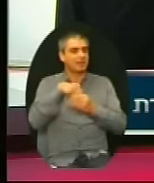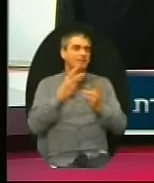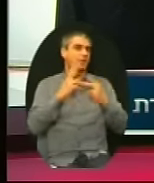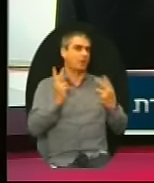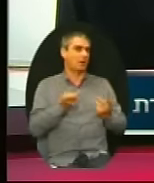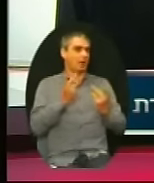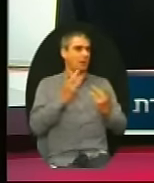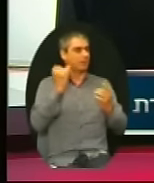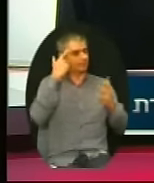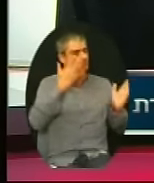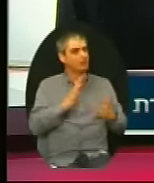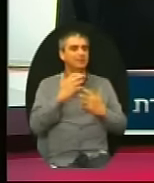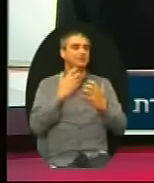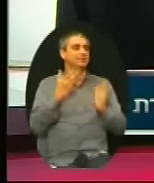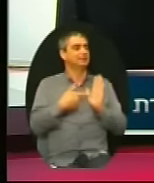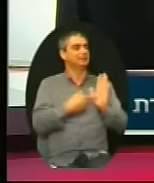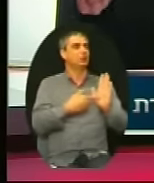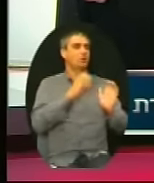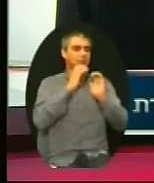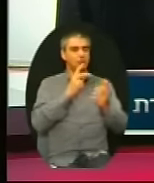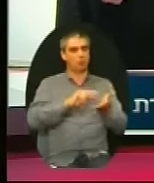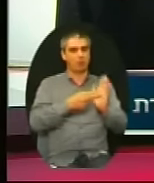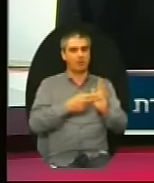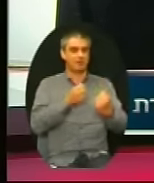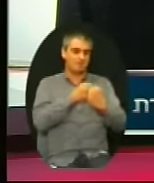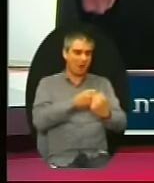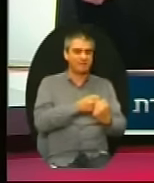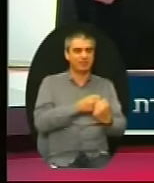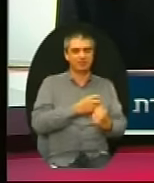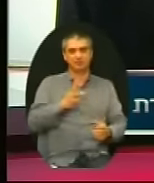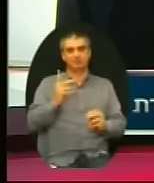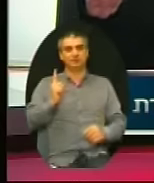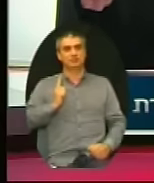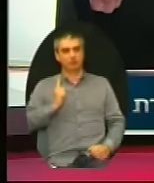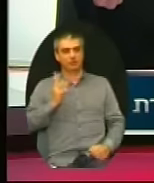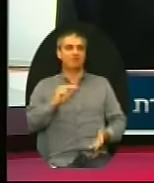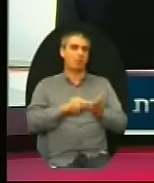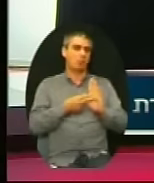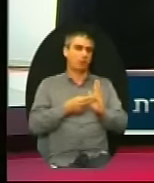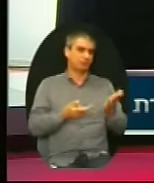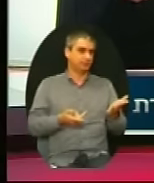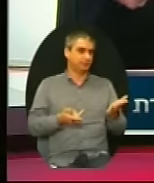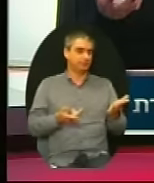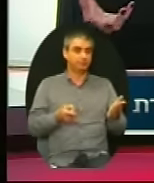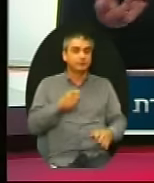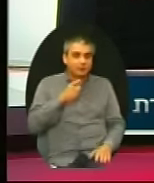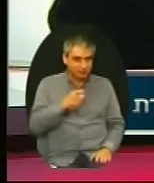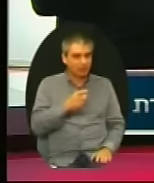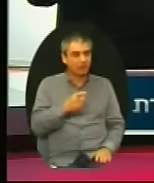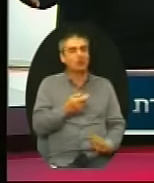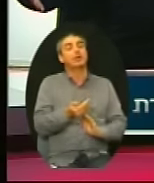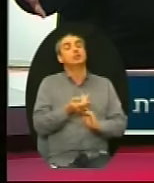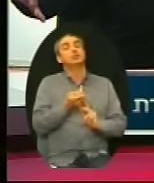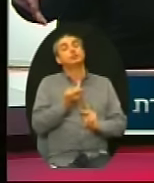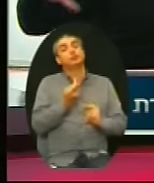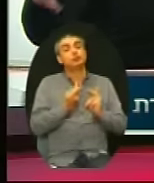יותר קל להיגרר תמיד מבחינת הסיקור התקשורתי לפוליטי, למאבקים עם האישיים ועם הפוליטיים. שם זה המקום עוד